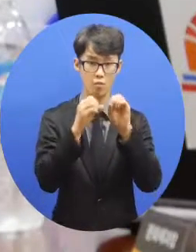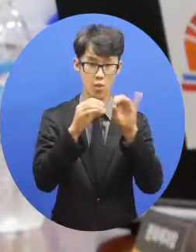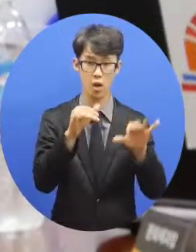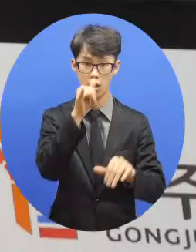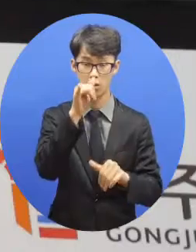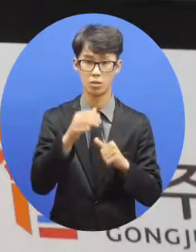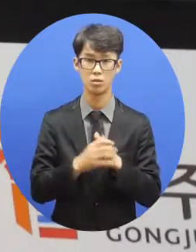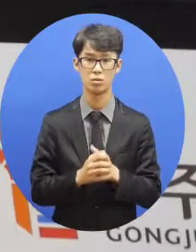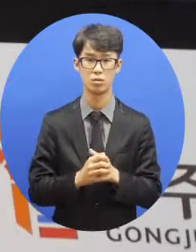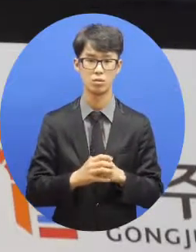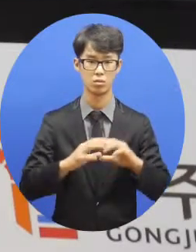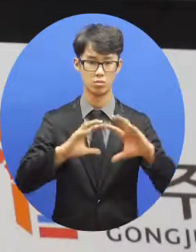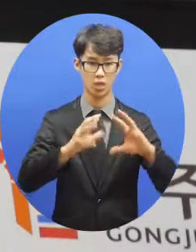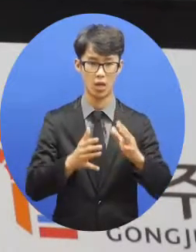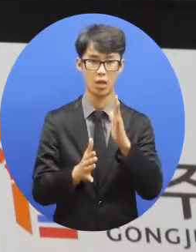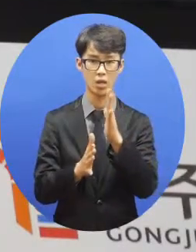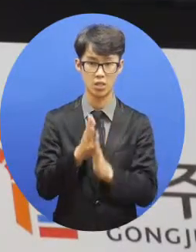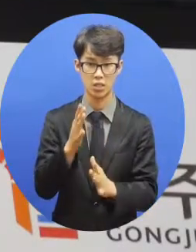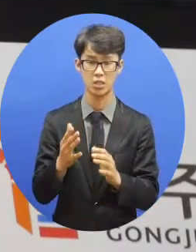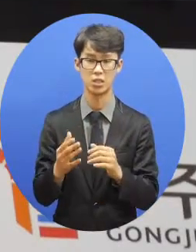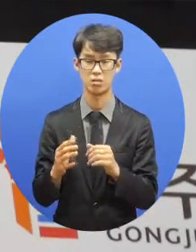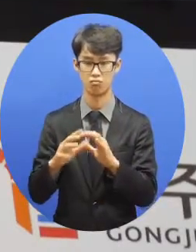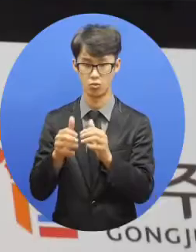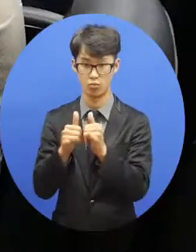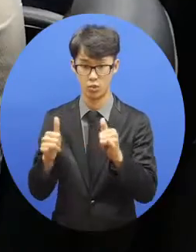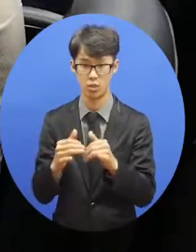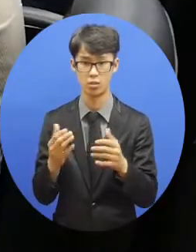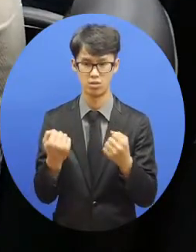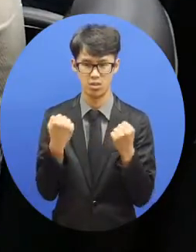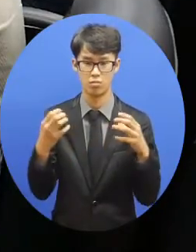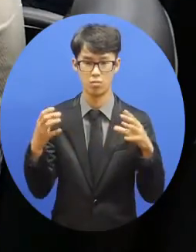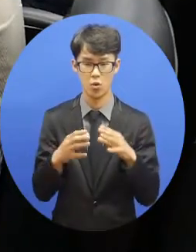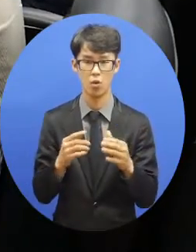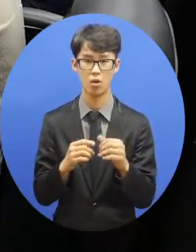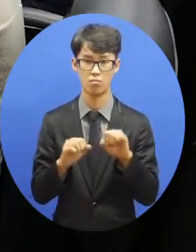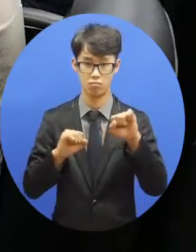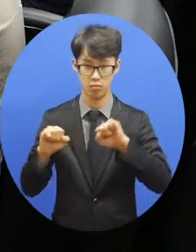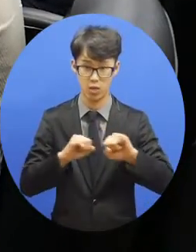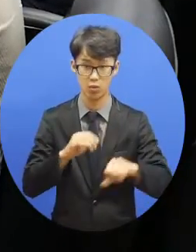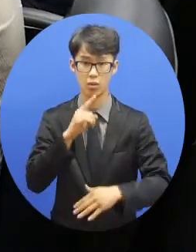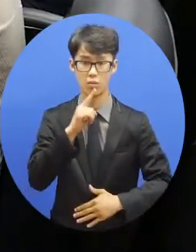전개하고 민관학 협력체계를 강화, 발전시켜 나간다는 방침입니다.